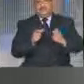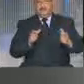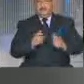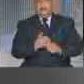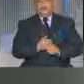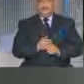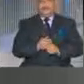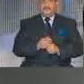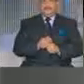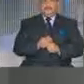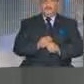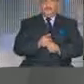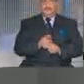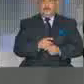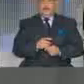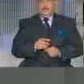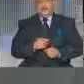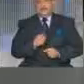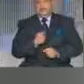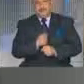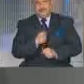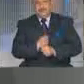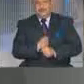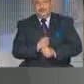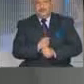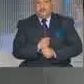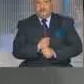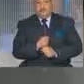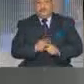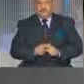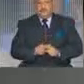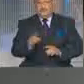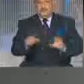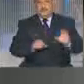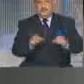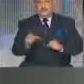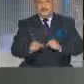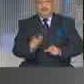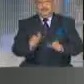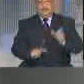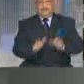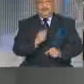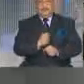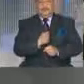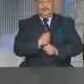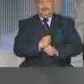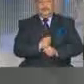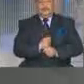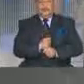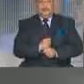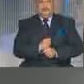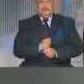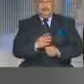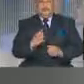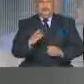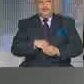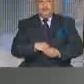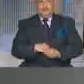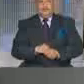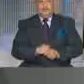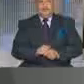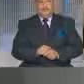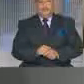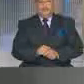وزارة المالية، لأن زون مهمشة كومبليتمون قفصة. الأفكار موجودة في قفص